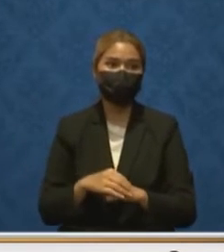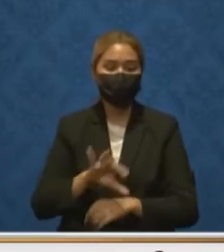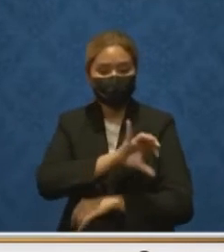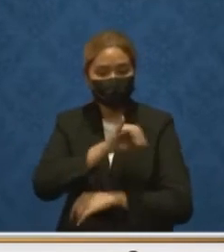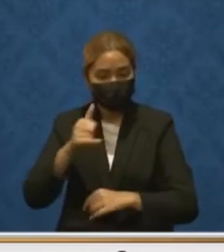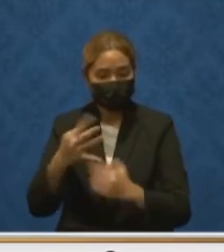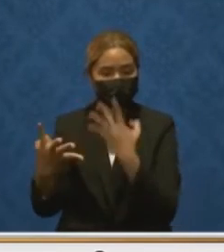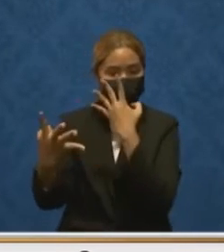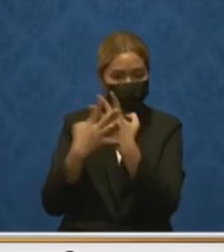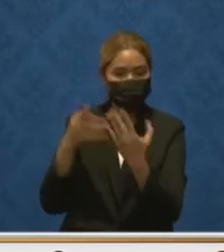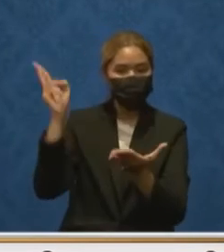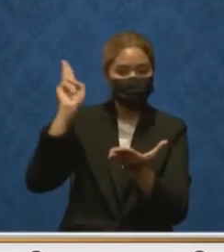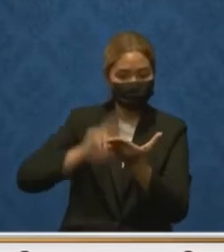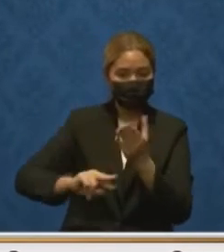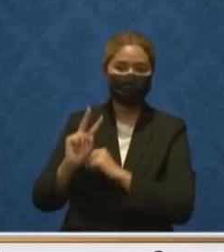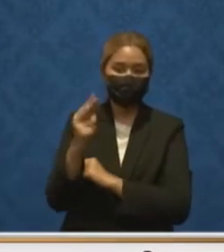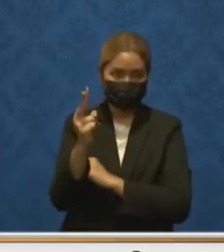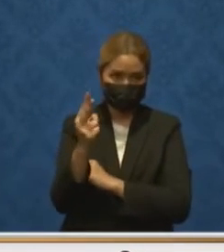ที่ขอนิยากกลบรยน student